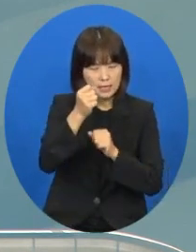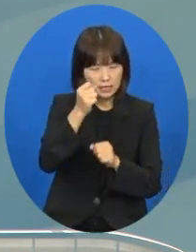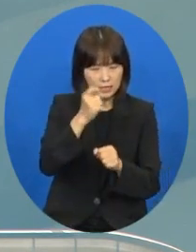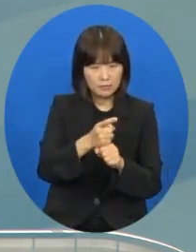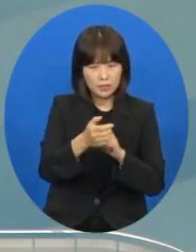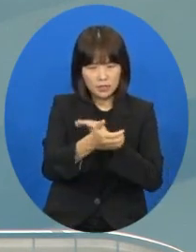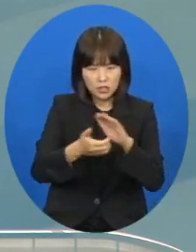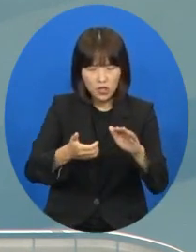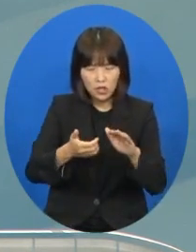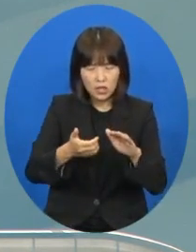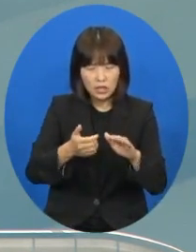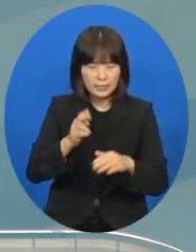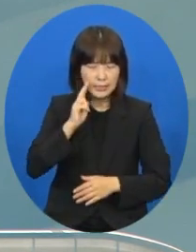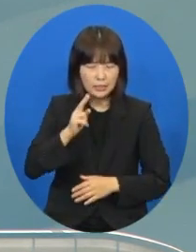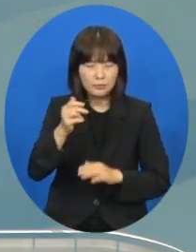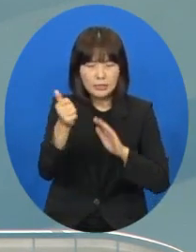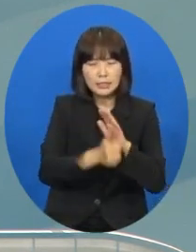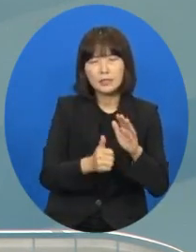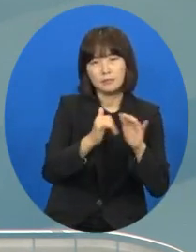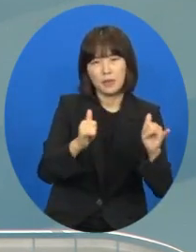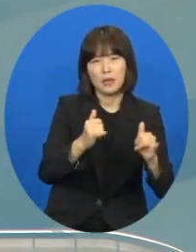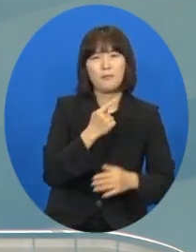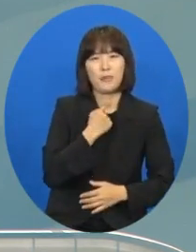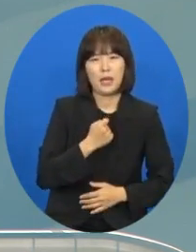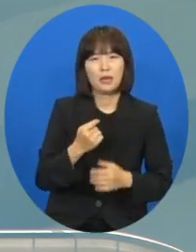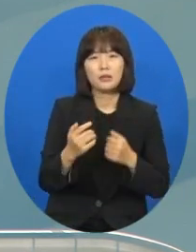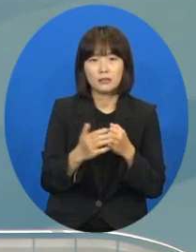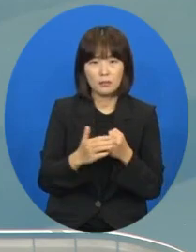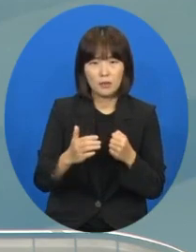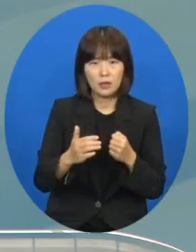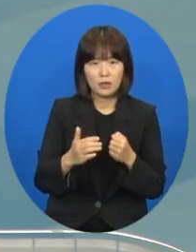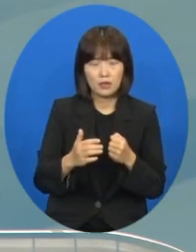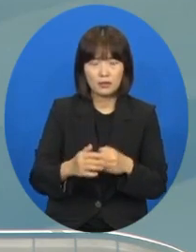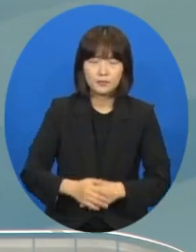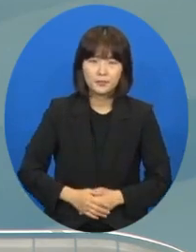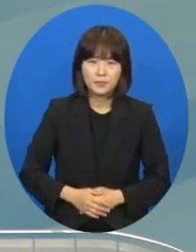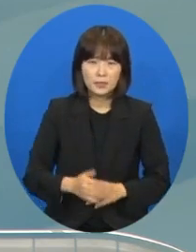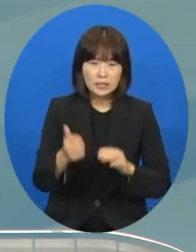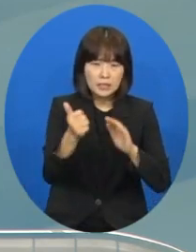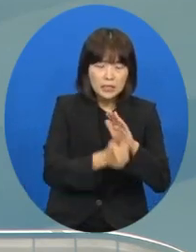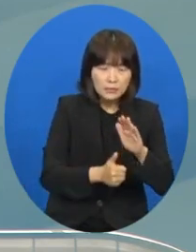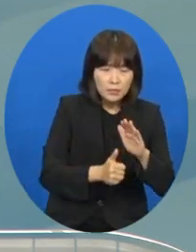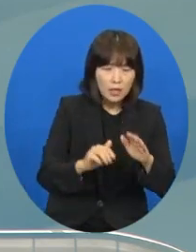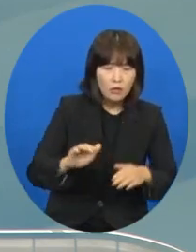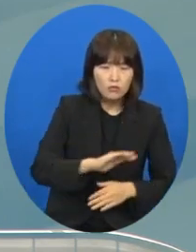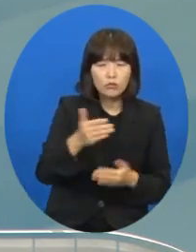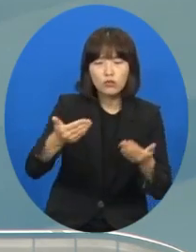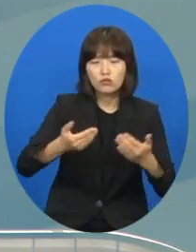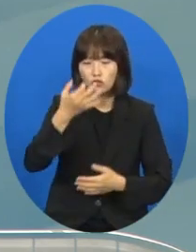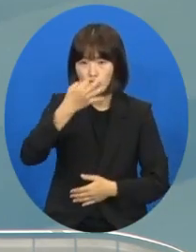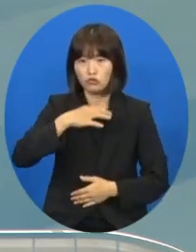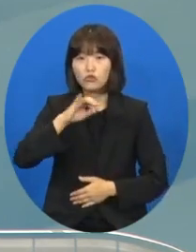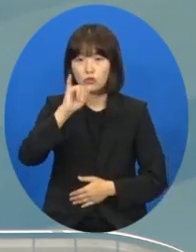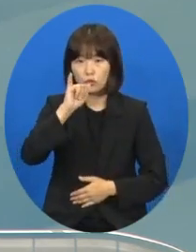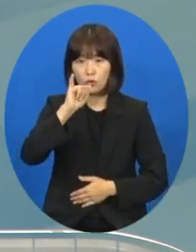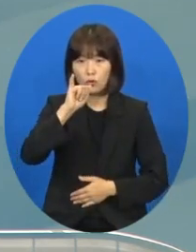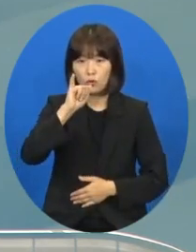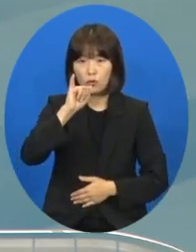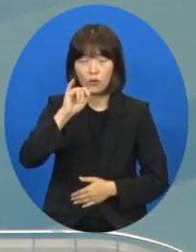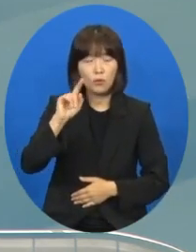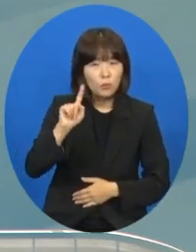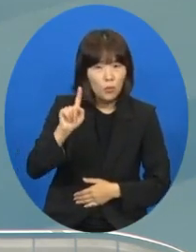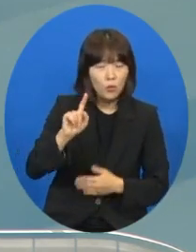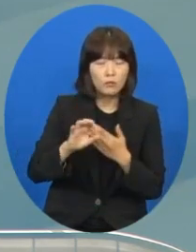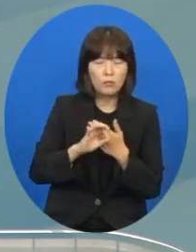했으니까. 여러분, 실패가 우리에게 주는 유익이 있어요. 그게 뭐냐면